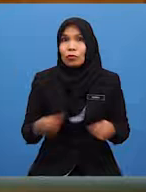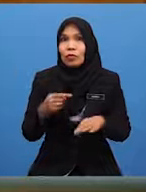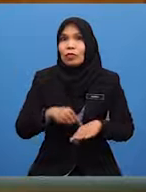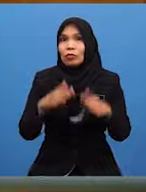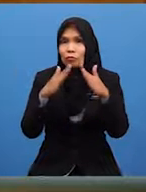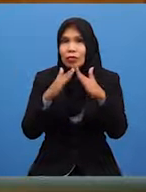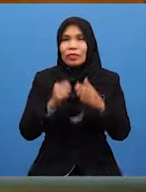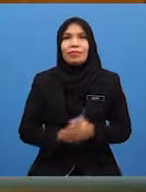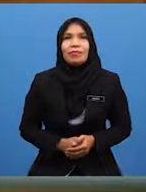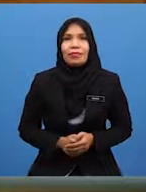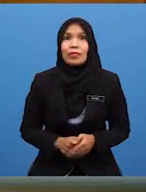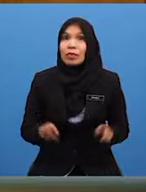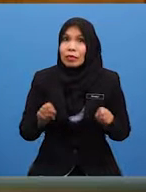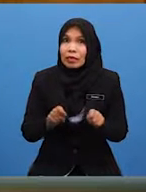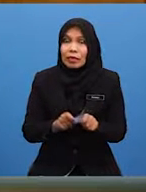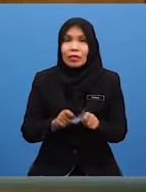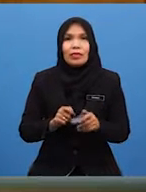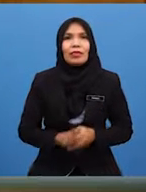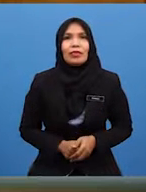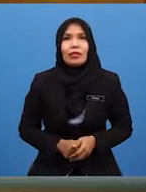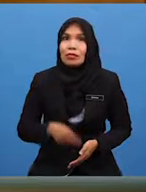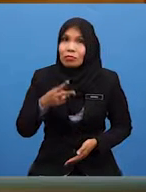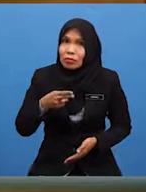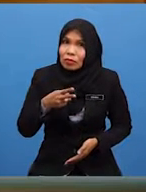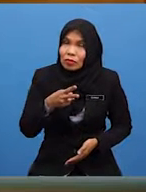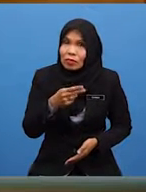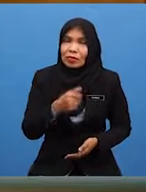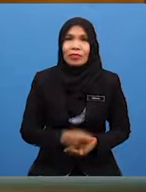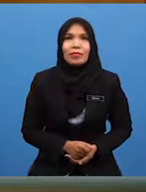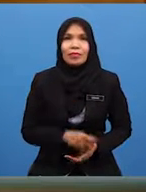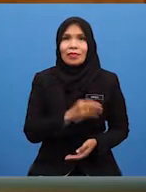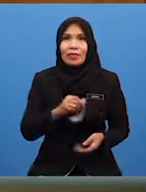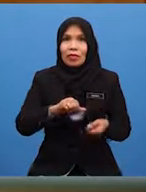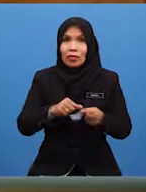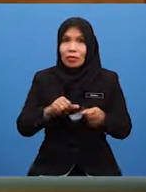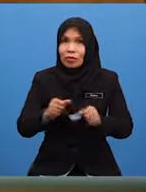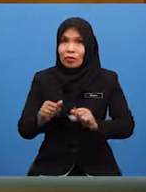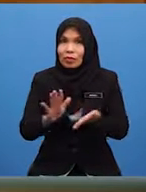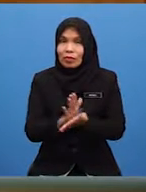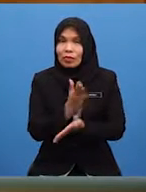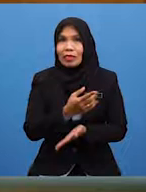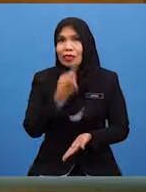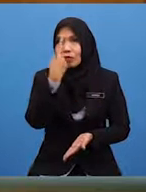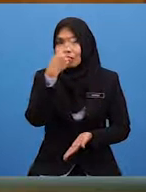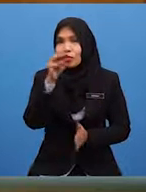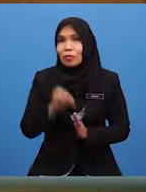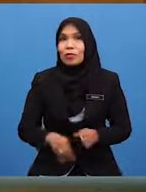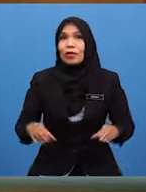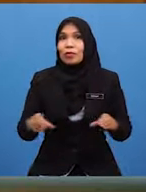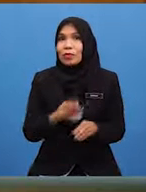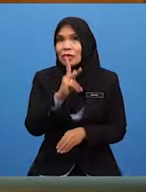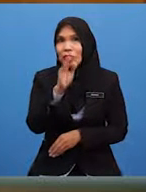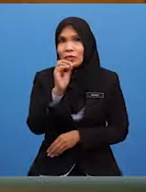rumah, iaitu menggunting dan mengoyak kertas untuk membuat kolaj,